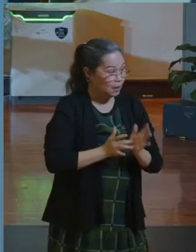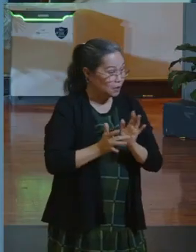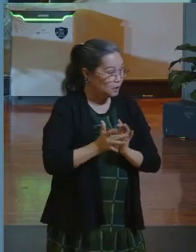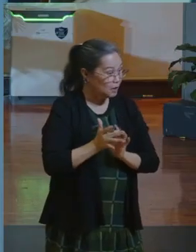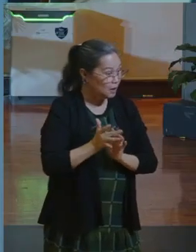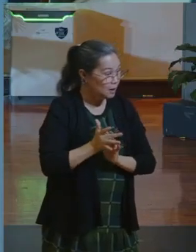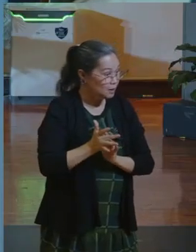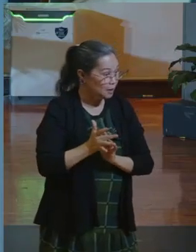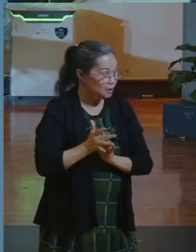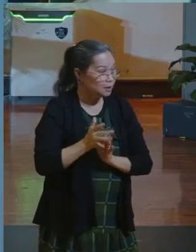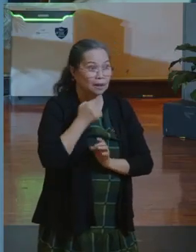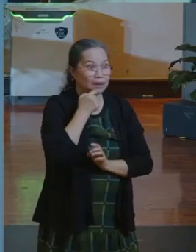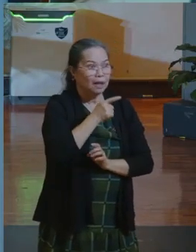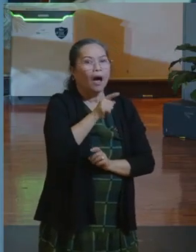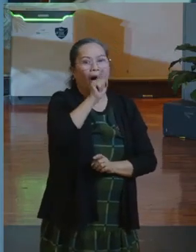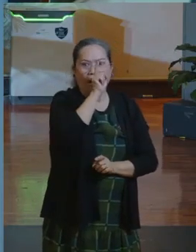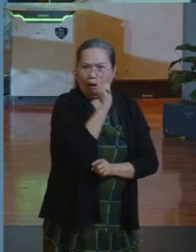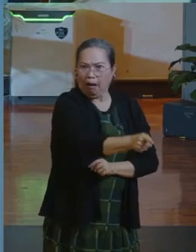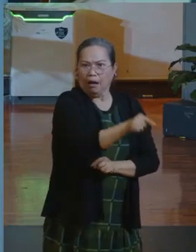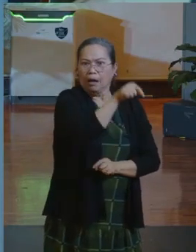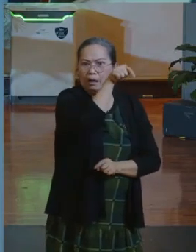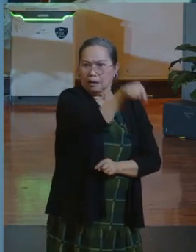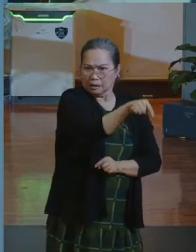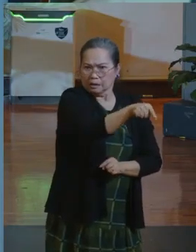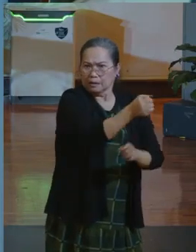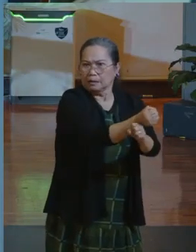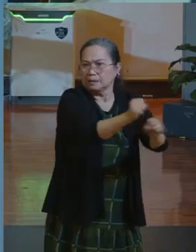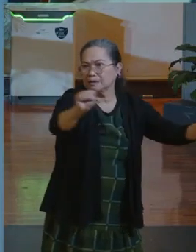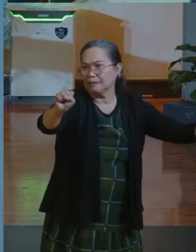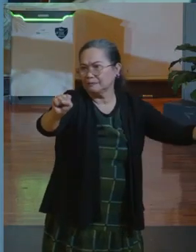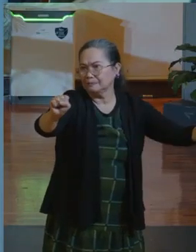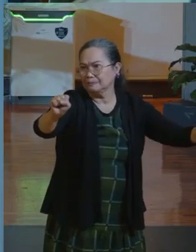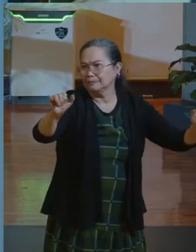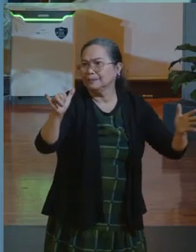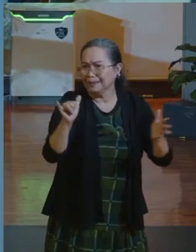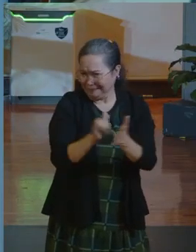ang naligtas. So ano kailangan ninyo gawin?